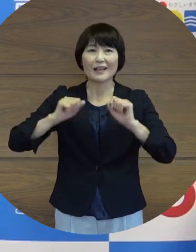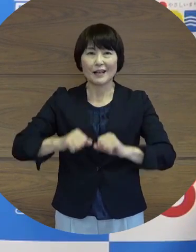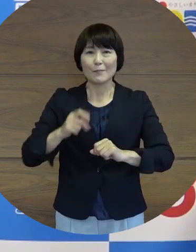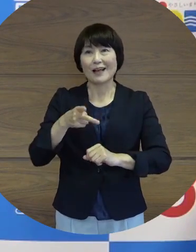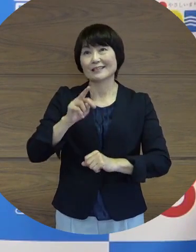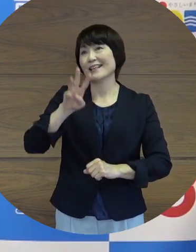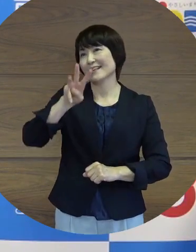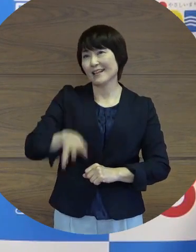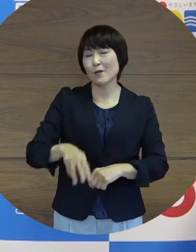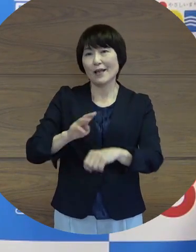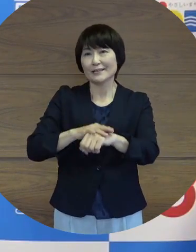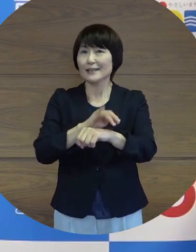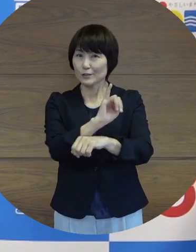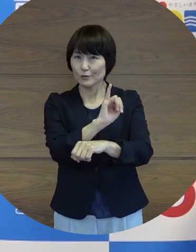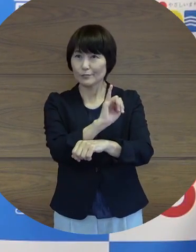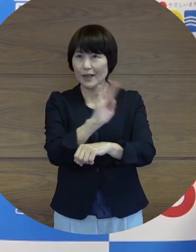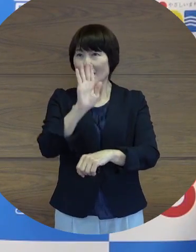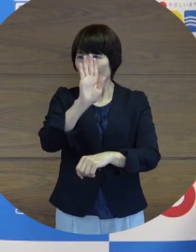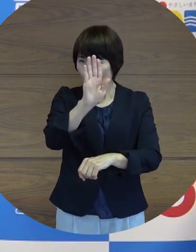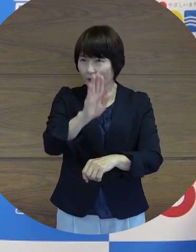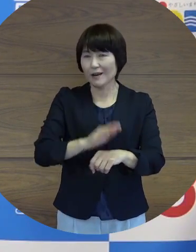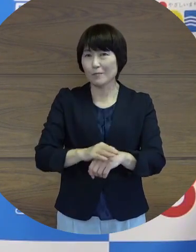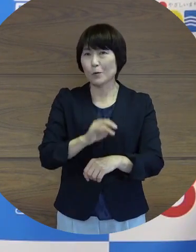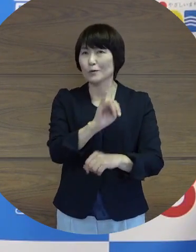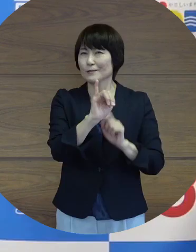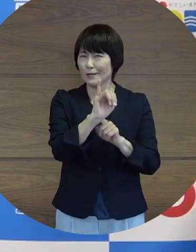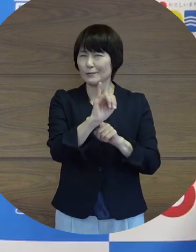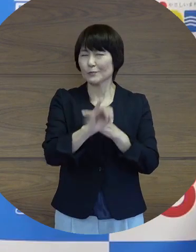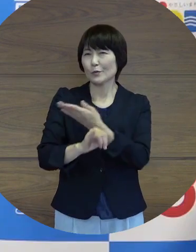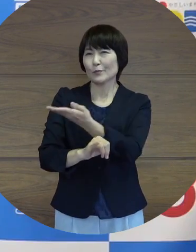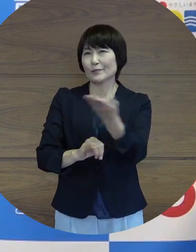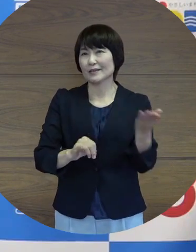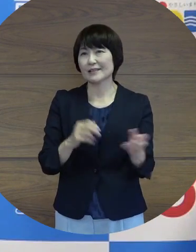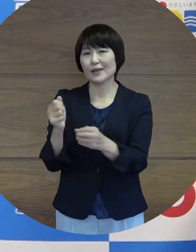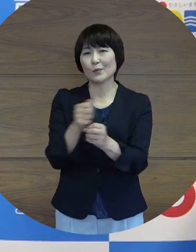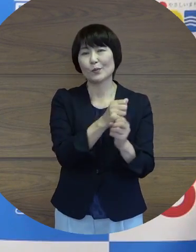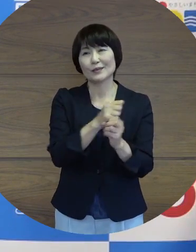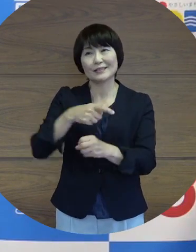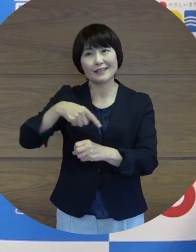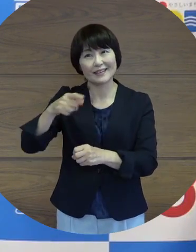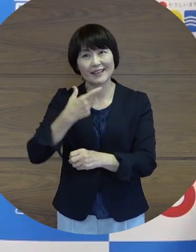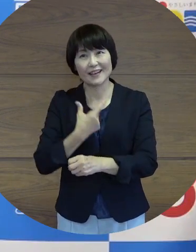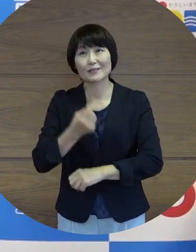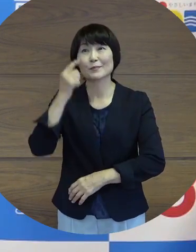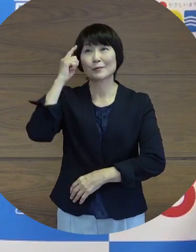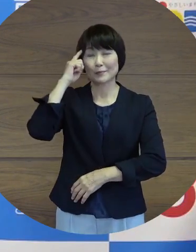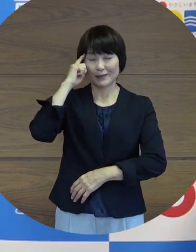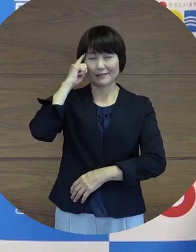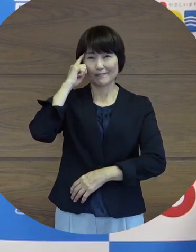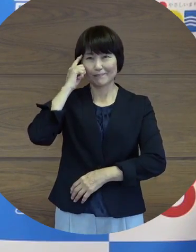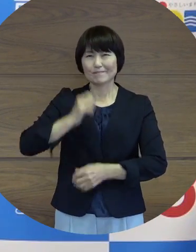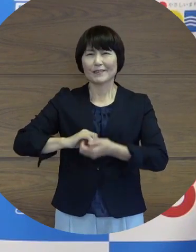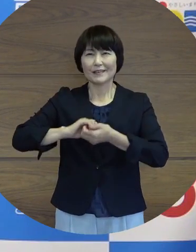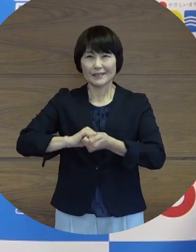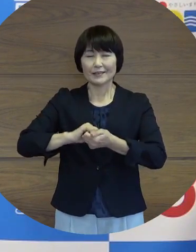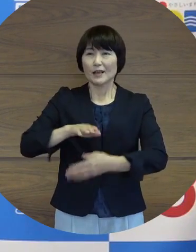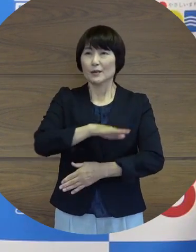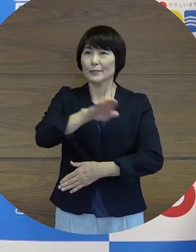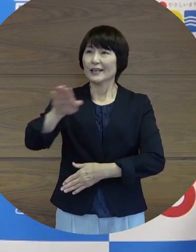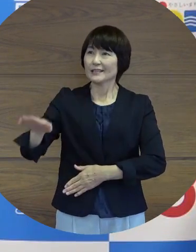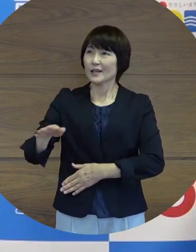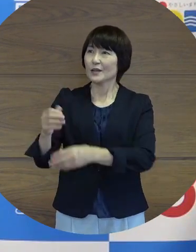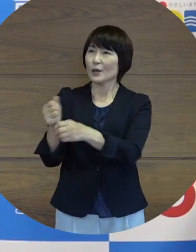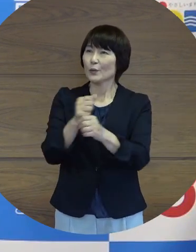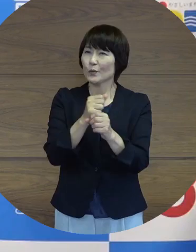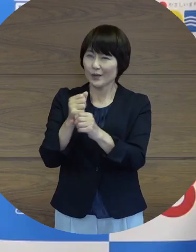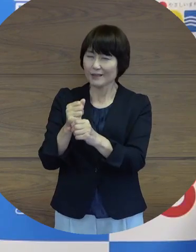選手、これからも長谷川選手をみんなで応援していきたいと思っておりますので、どうぞ皆様からの応援